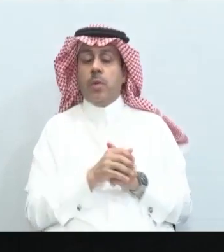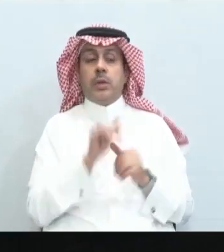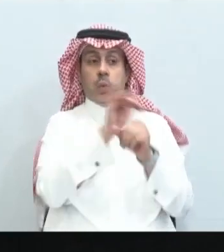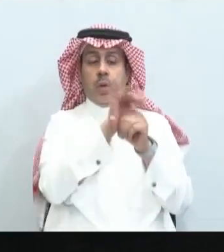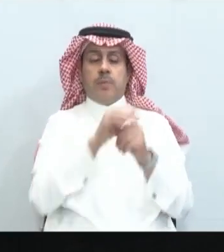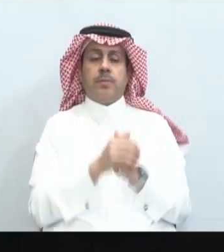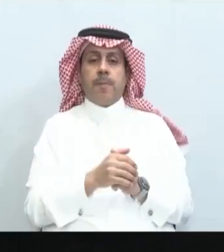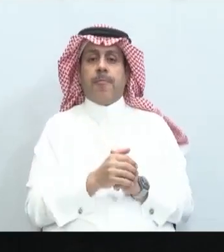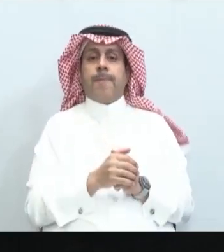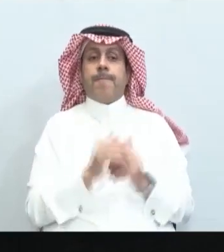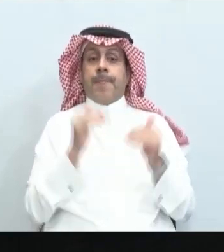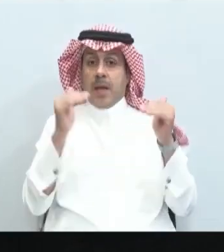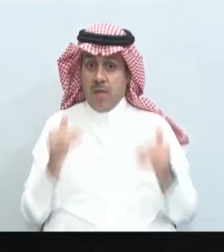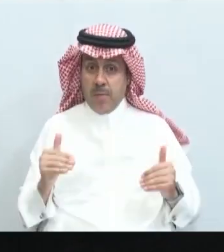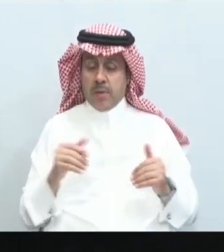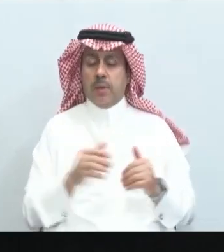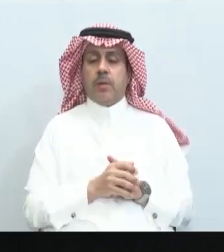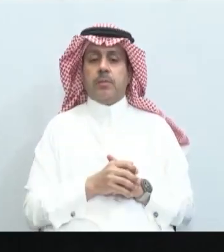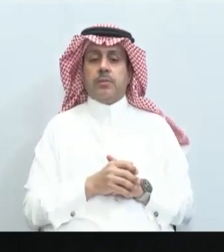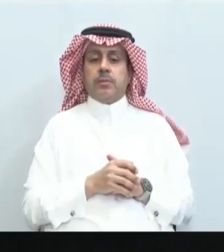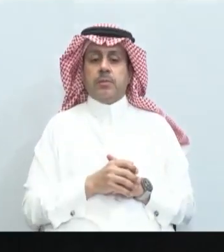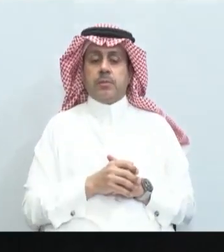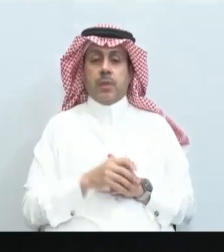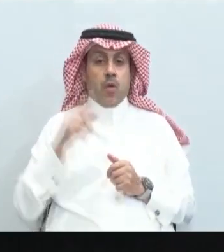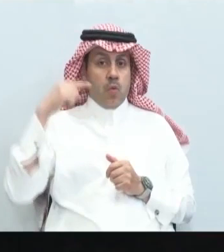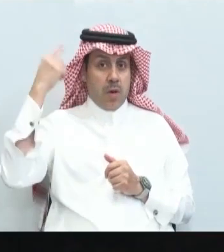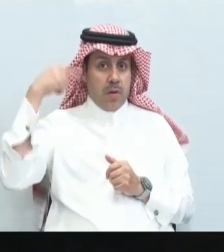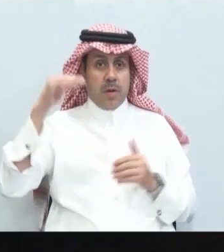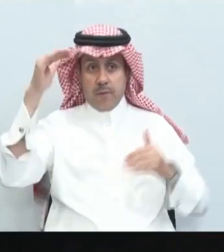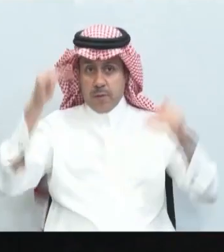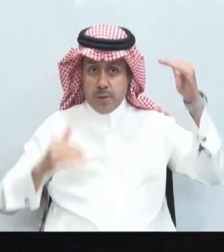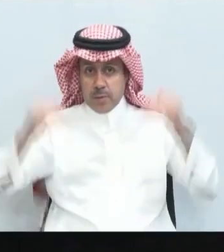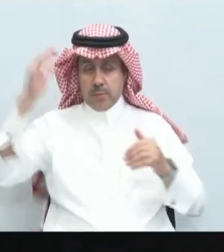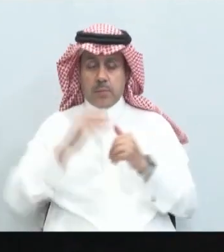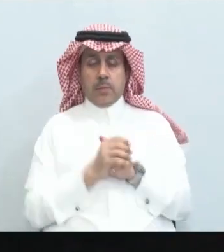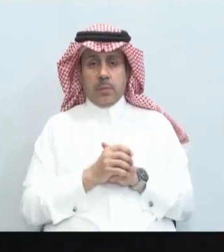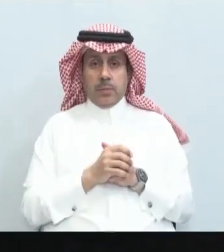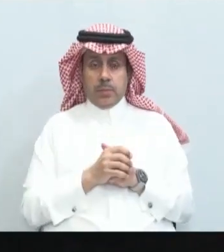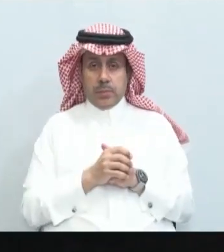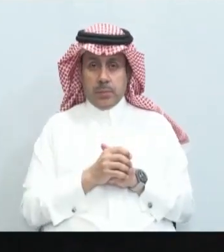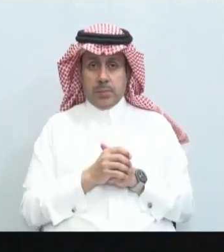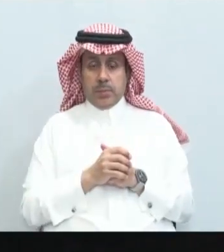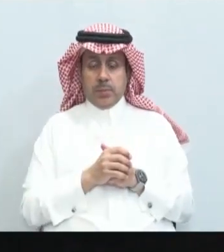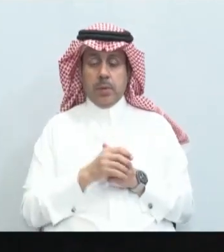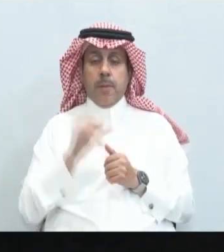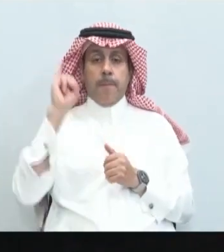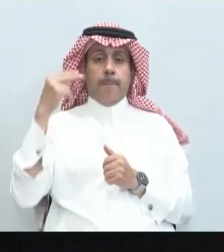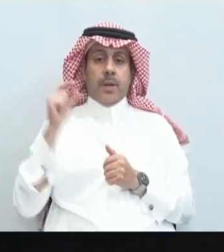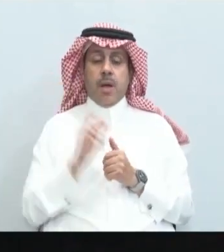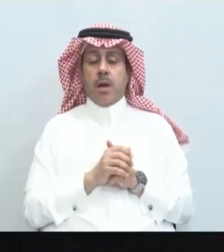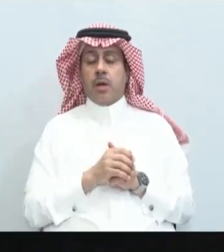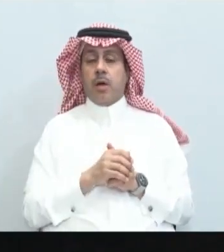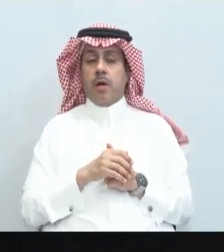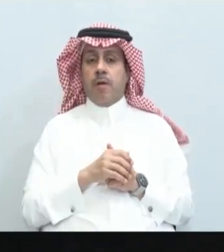هي التي نظمت هذا الامر فنلاحظ الفرق فهذا الامر هو المعيار للتفرقه